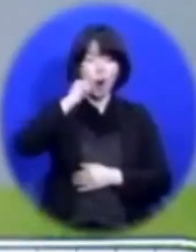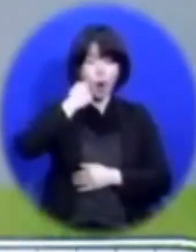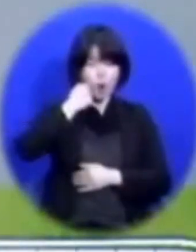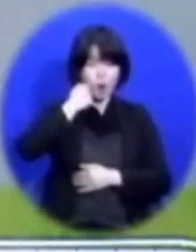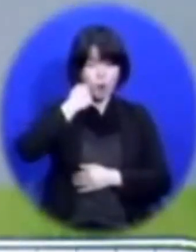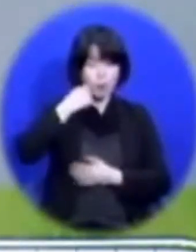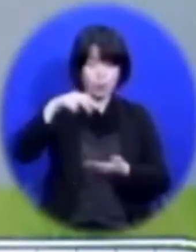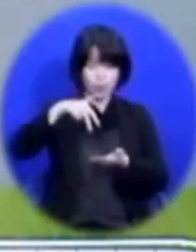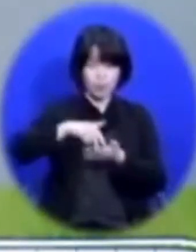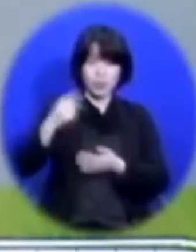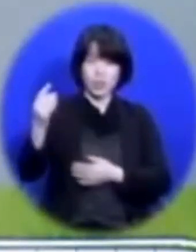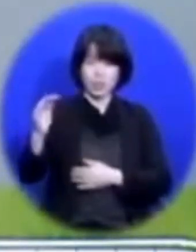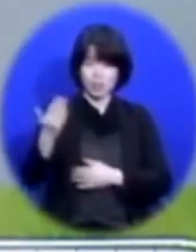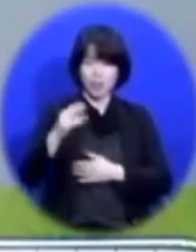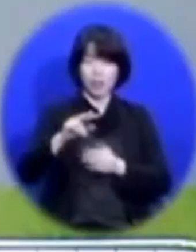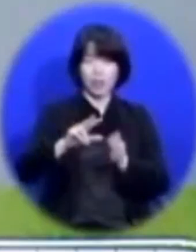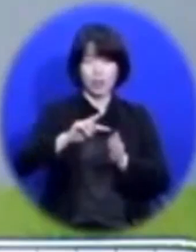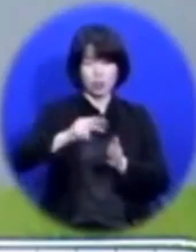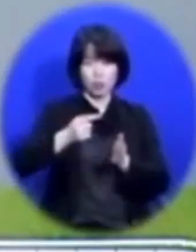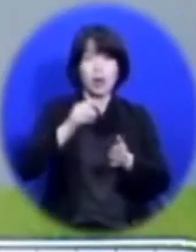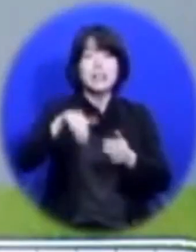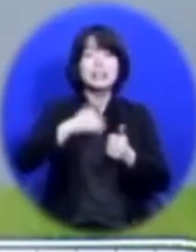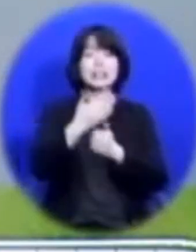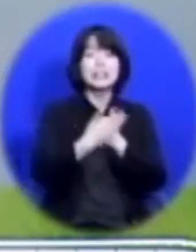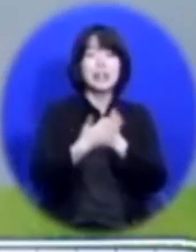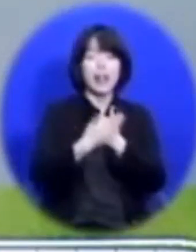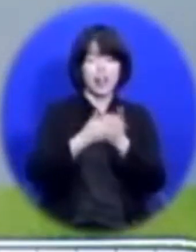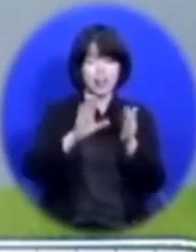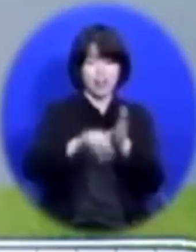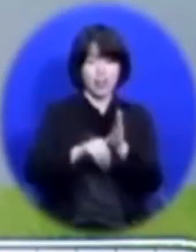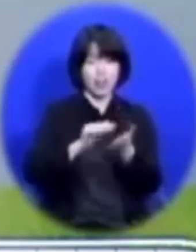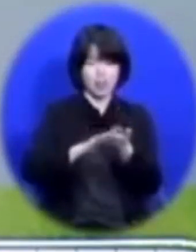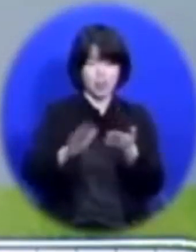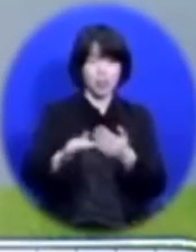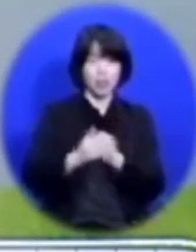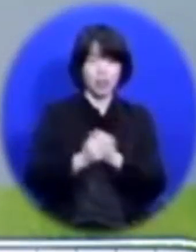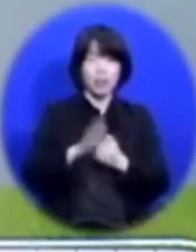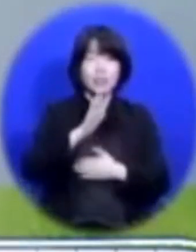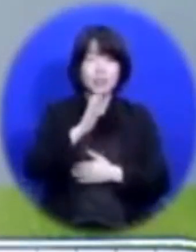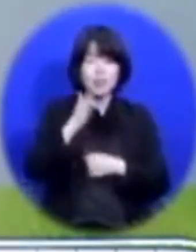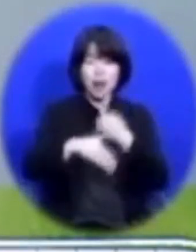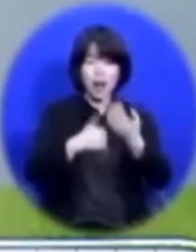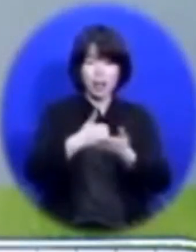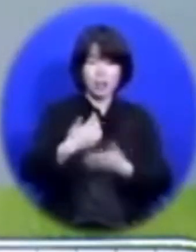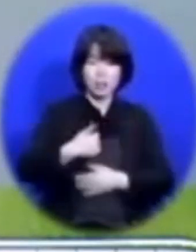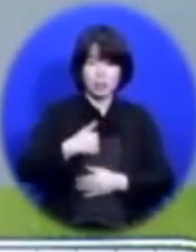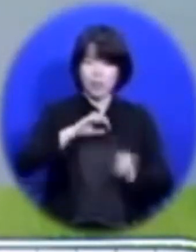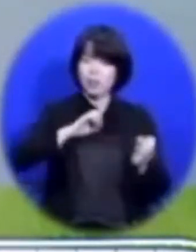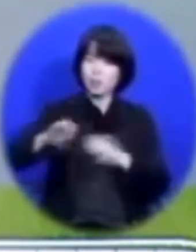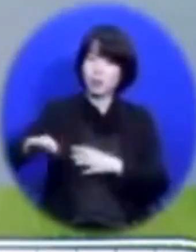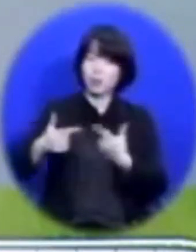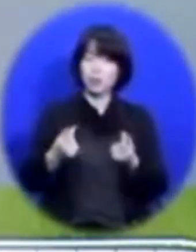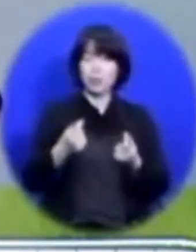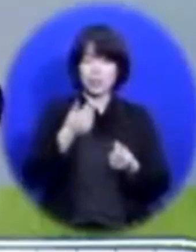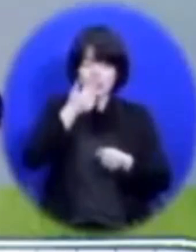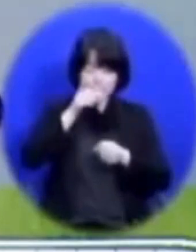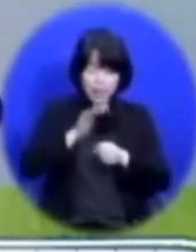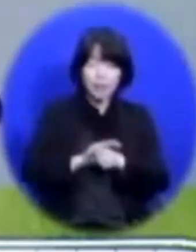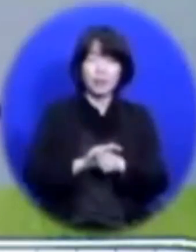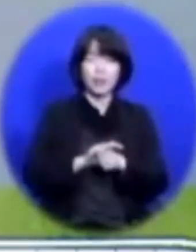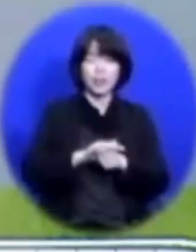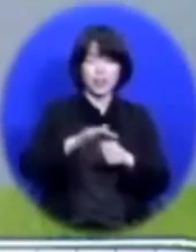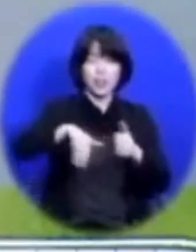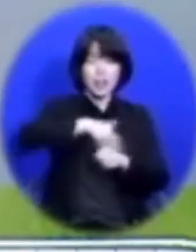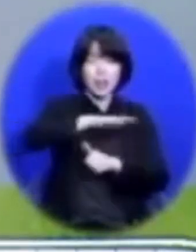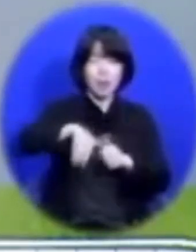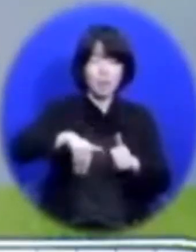은혜의때라는것입니다. 절망적인상황에처해